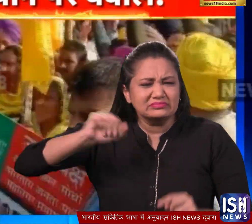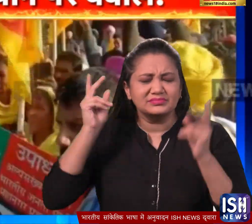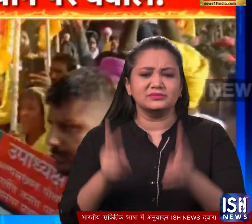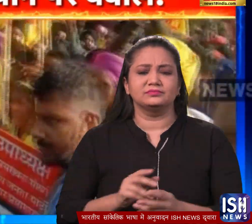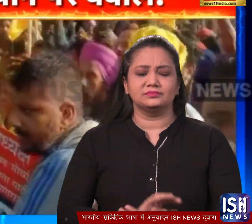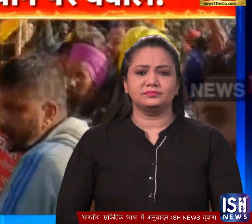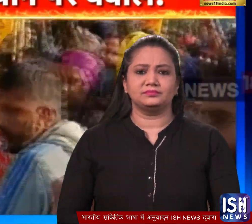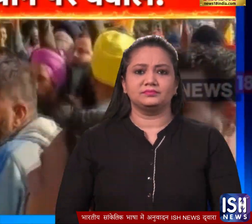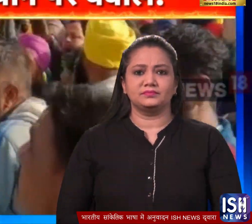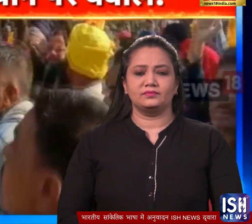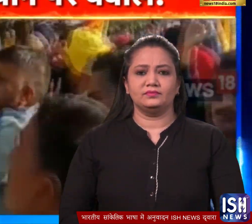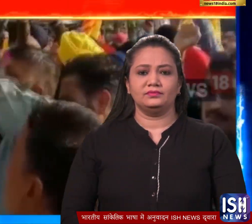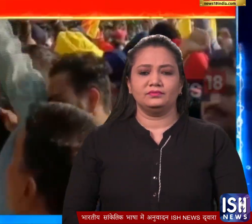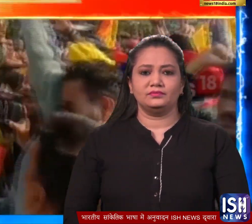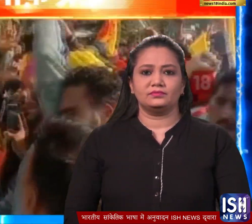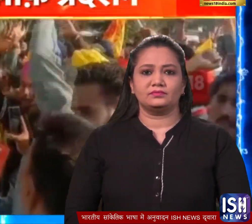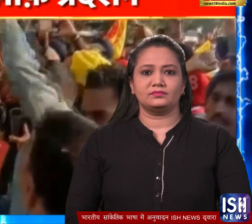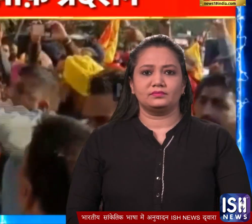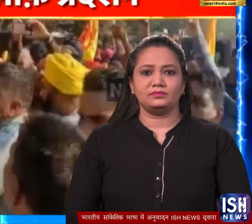लगे,